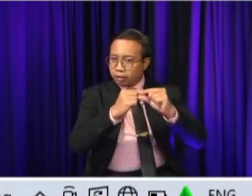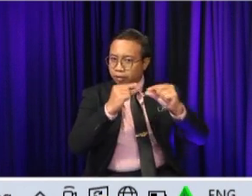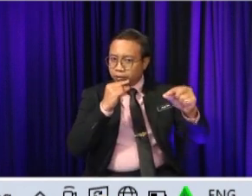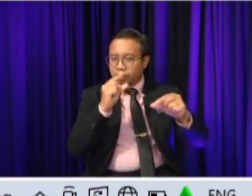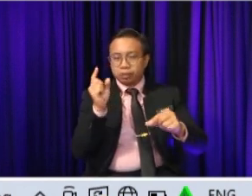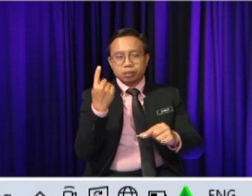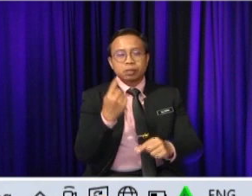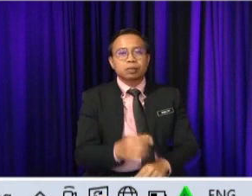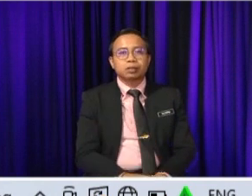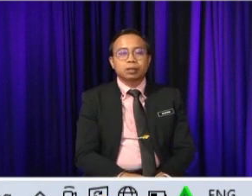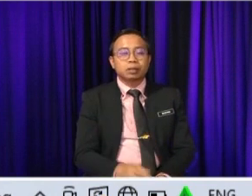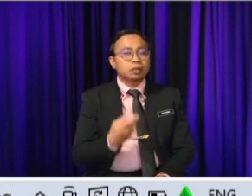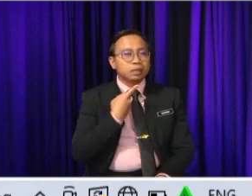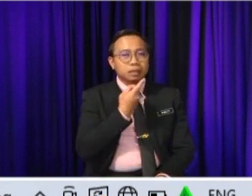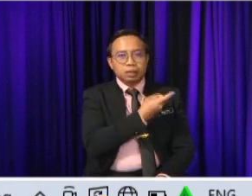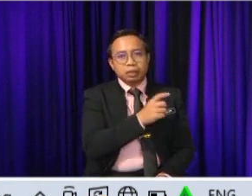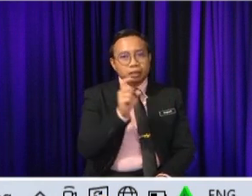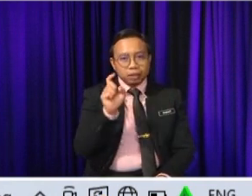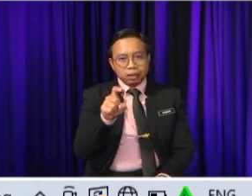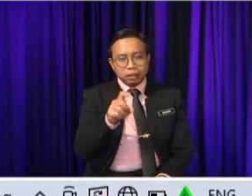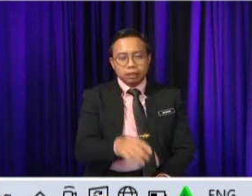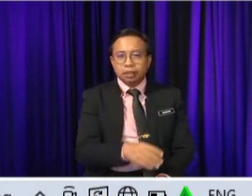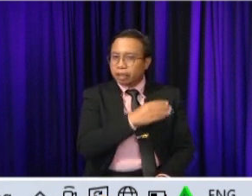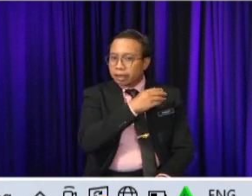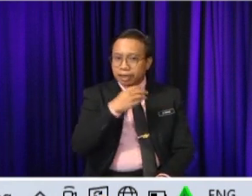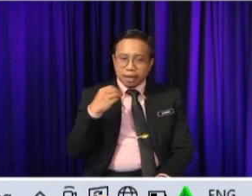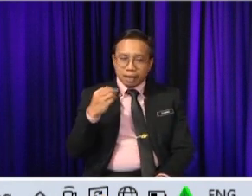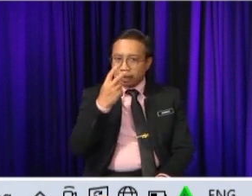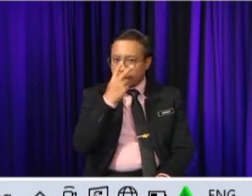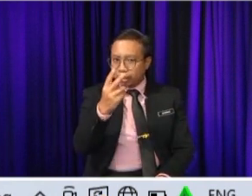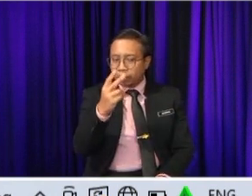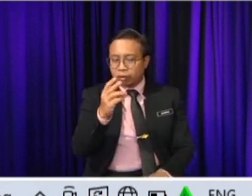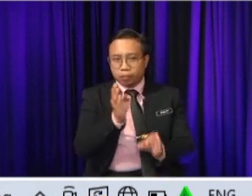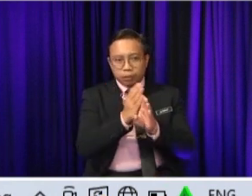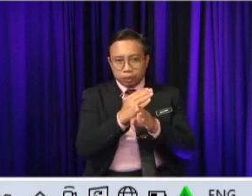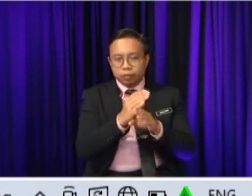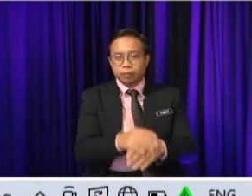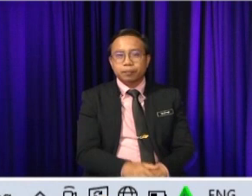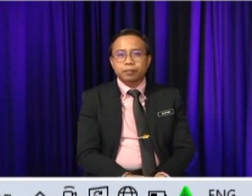Oke kita klik dan kita tengok paten di situ